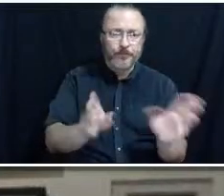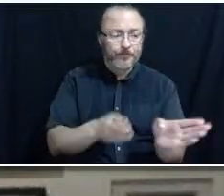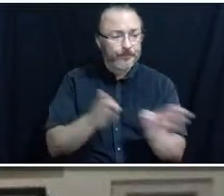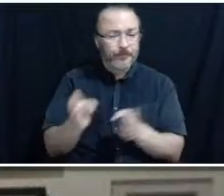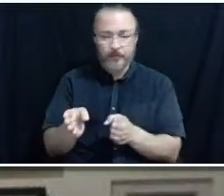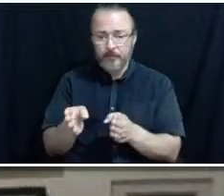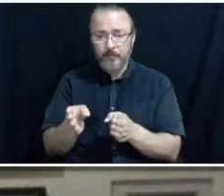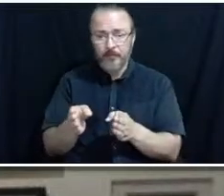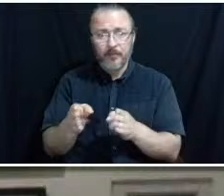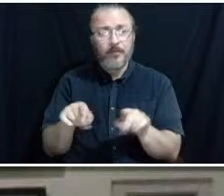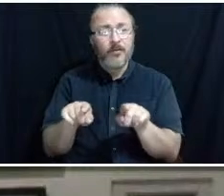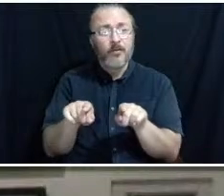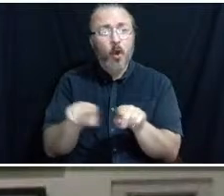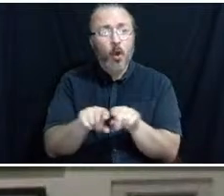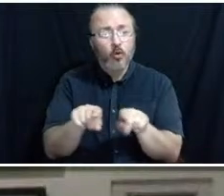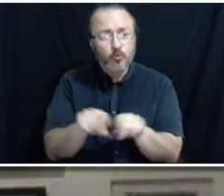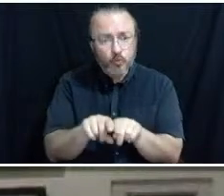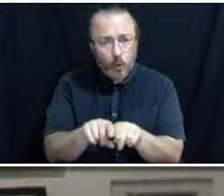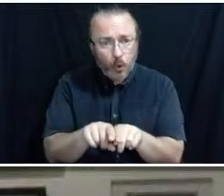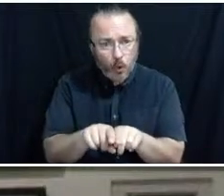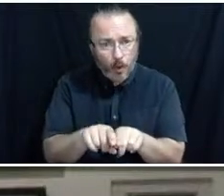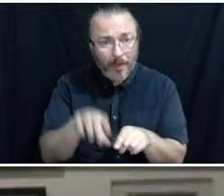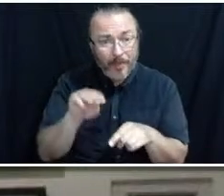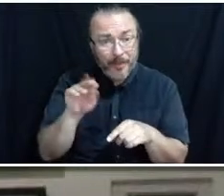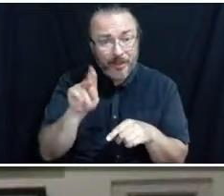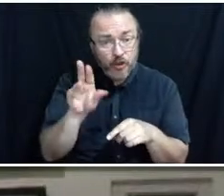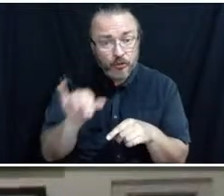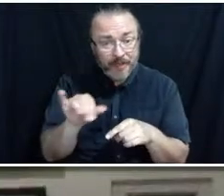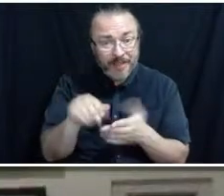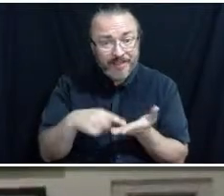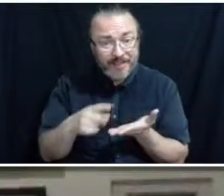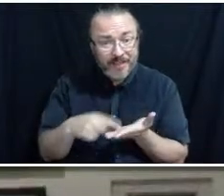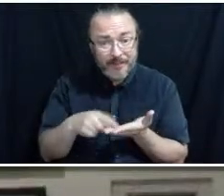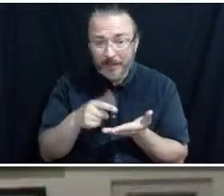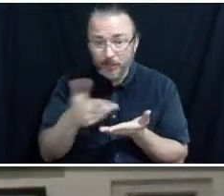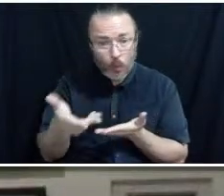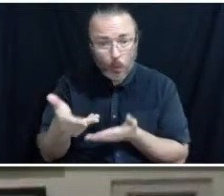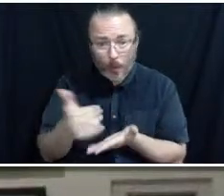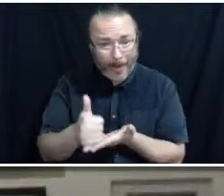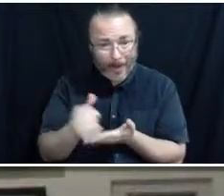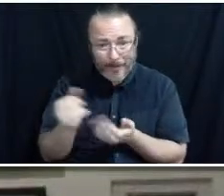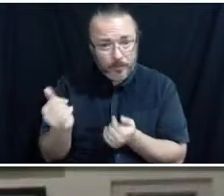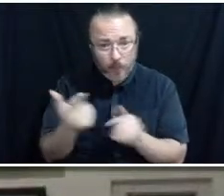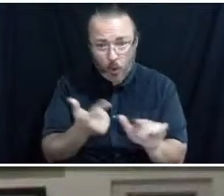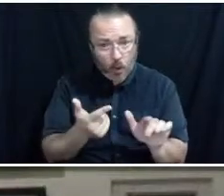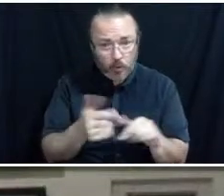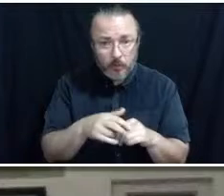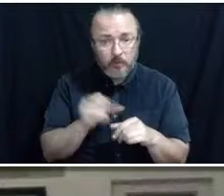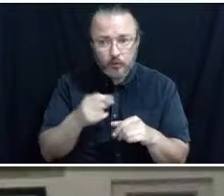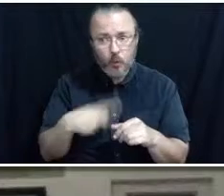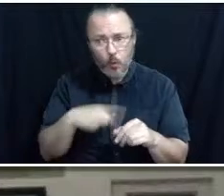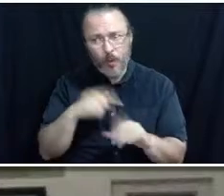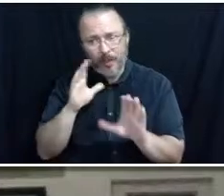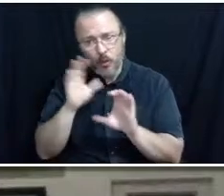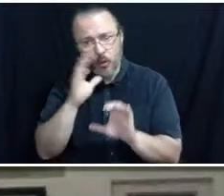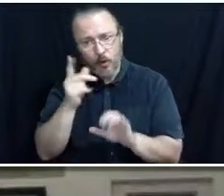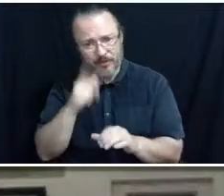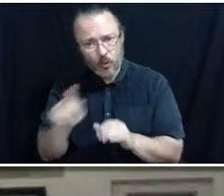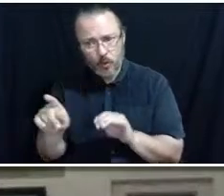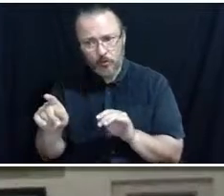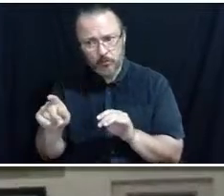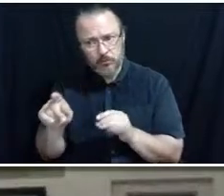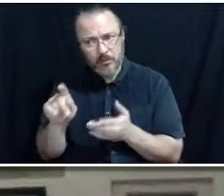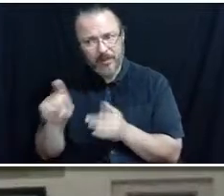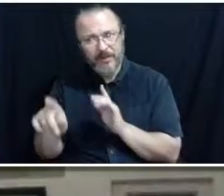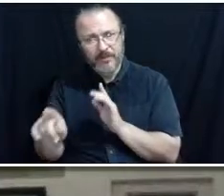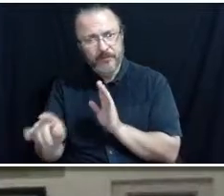Nous faisons venir des experts, car les ministères de l'éducation ont parfois des ressources, mais nous